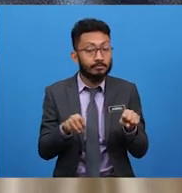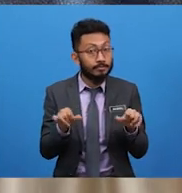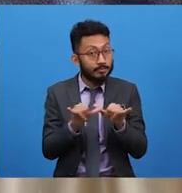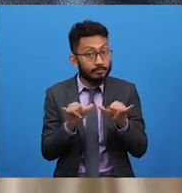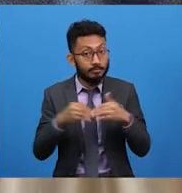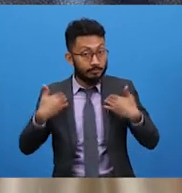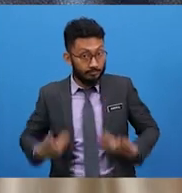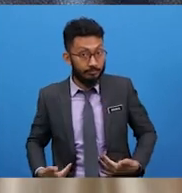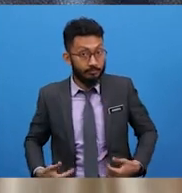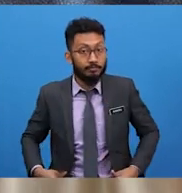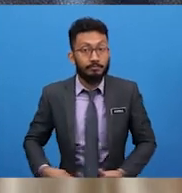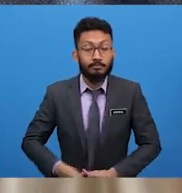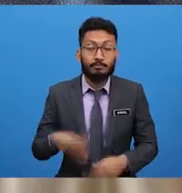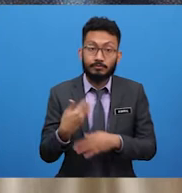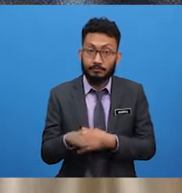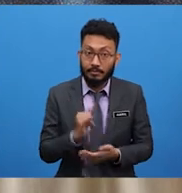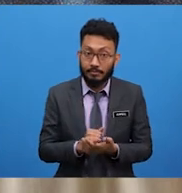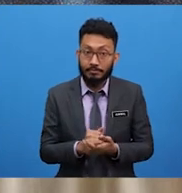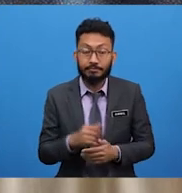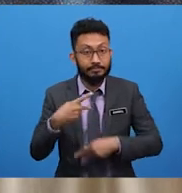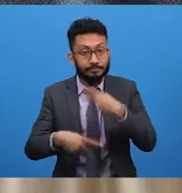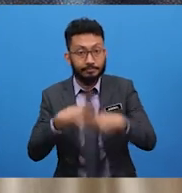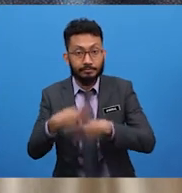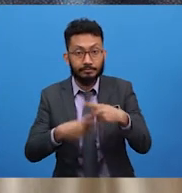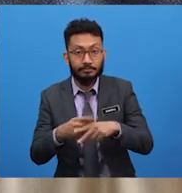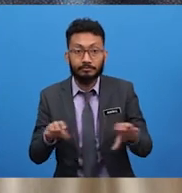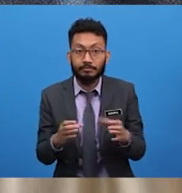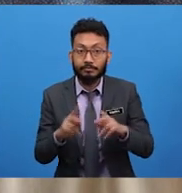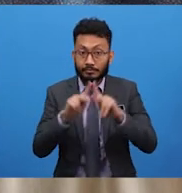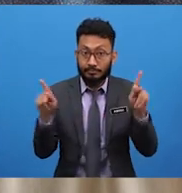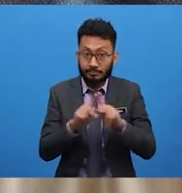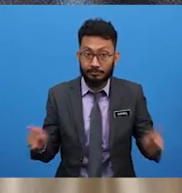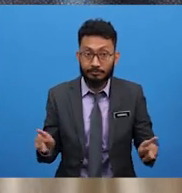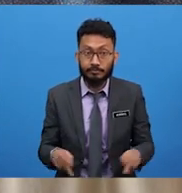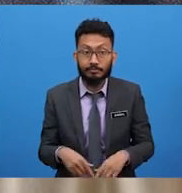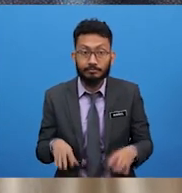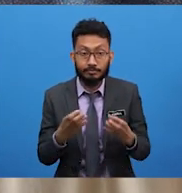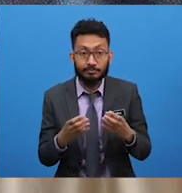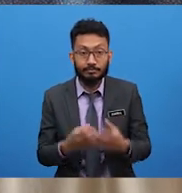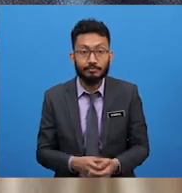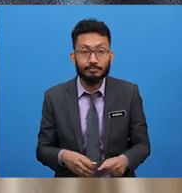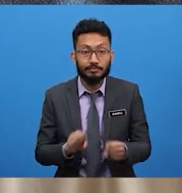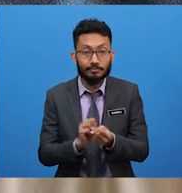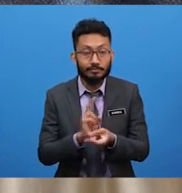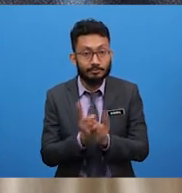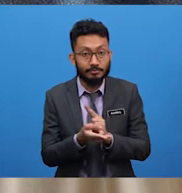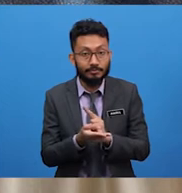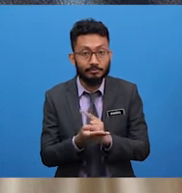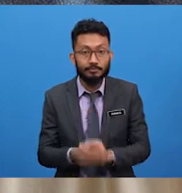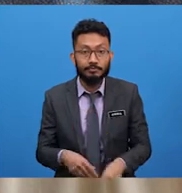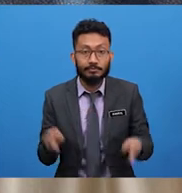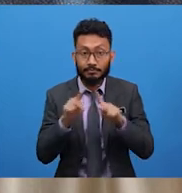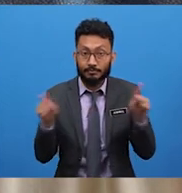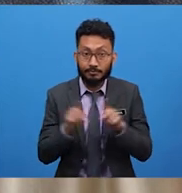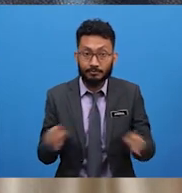Murid-murid, selepas proses mendraft pola, kita perlu membuat pengubahsuaian pola. Ia merupakan proses yang